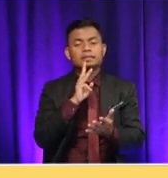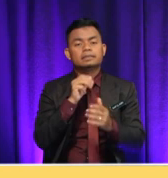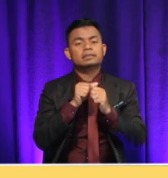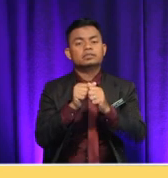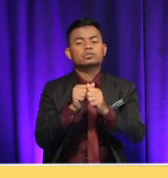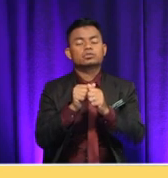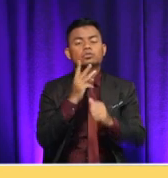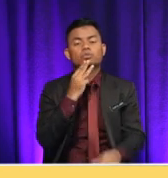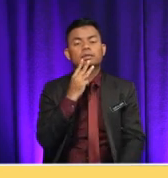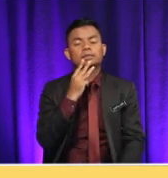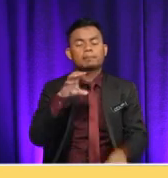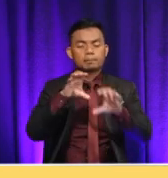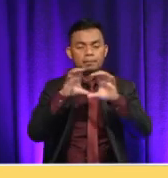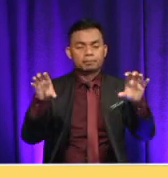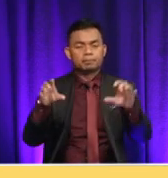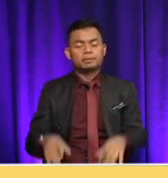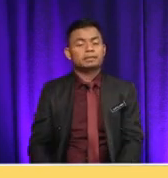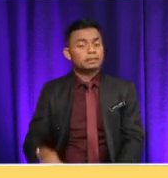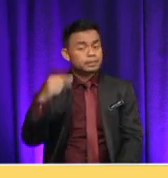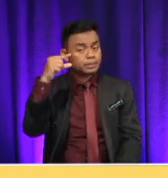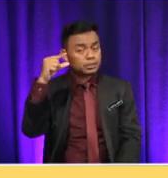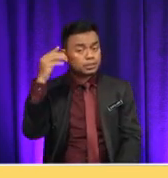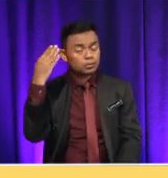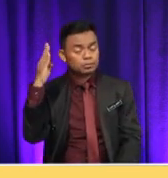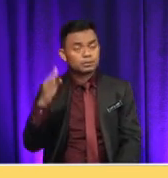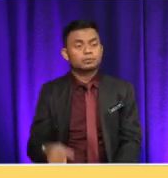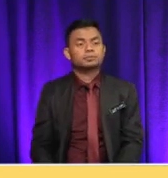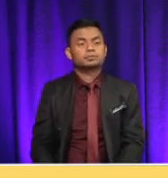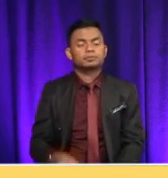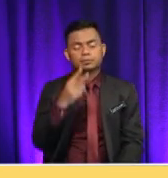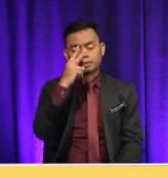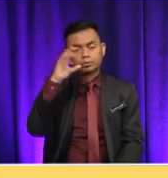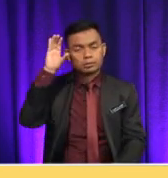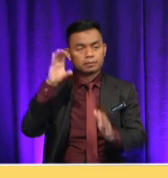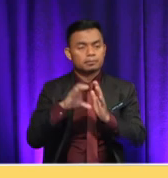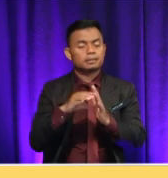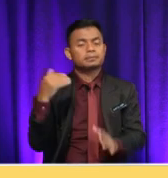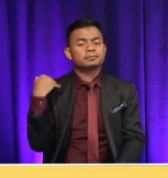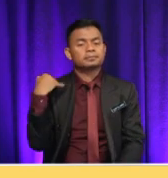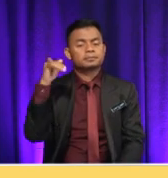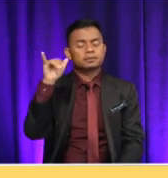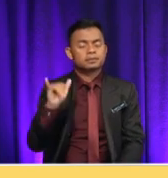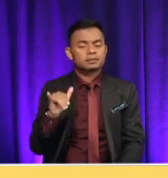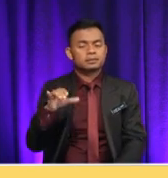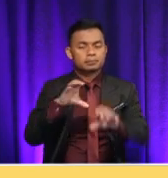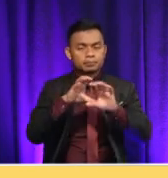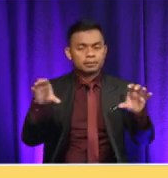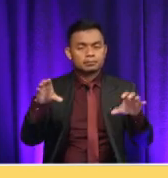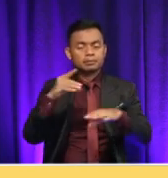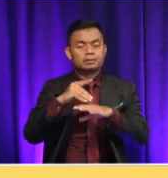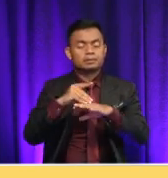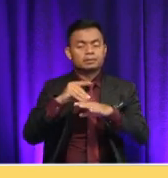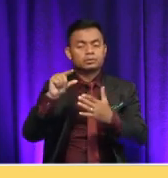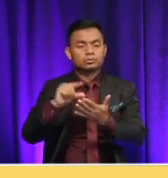warna hijau warna biru Oke tengok dalam gambar ini kita tengok ada yang digunakan warna biru